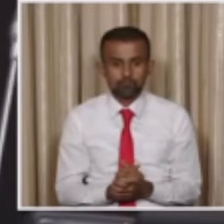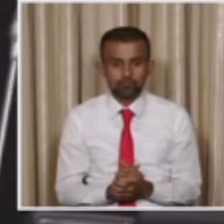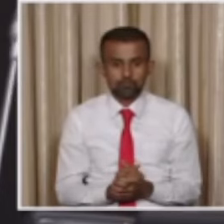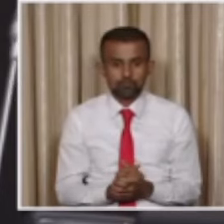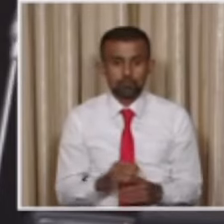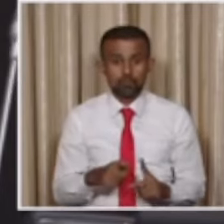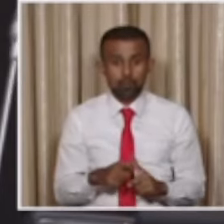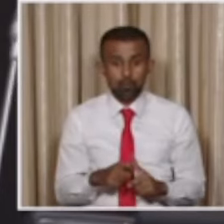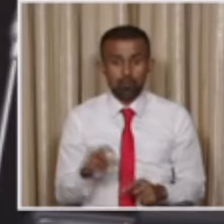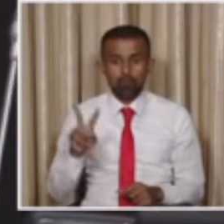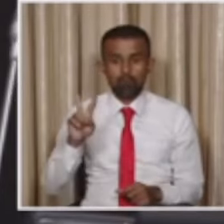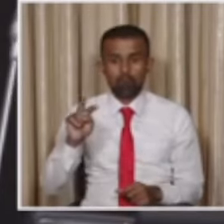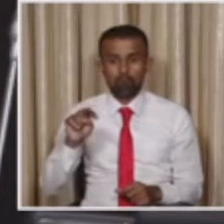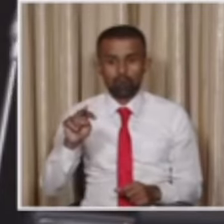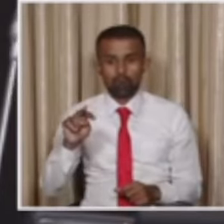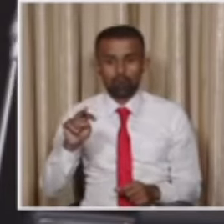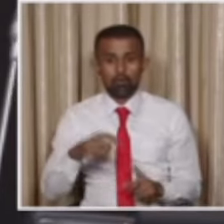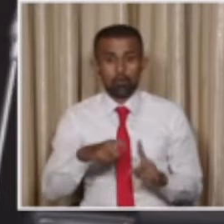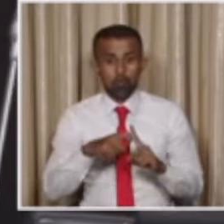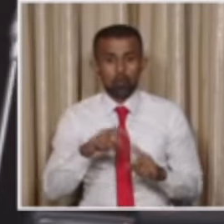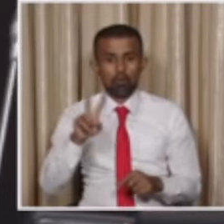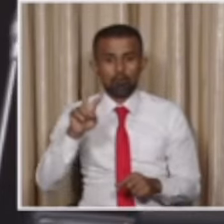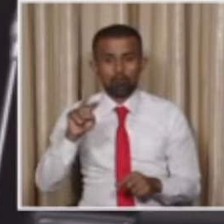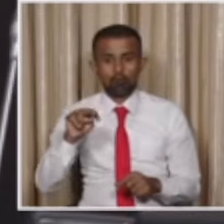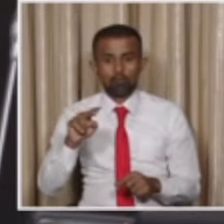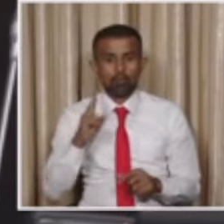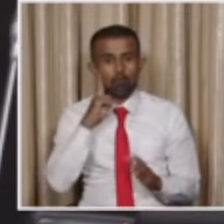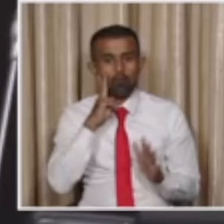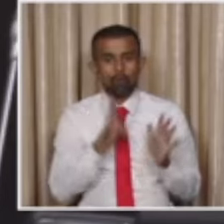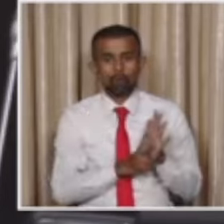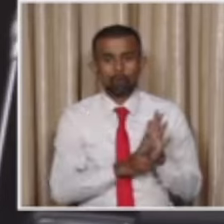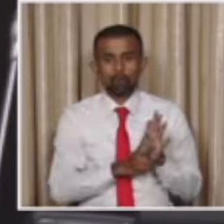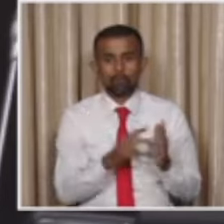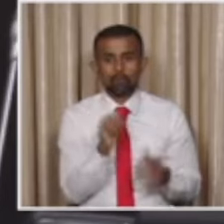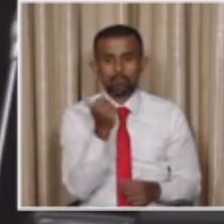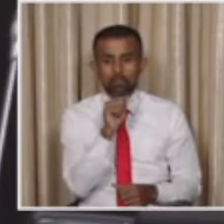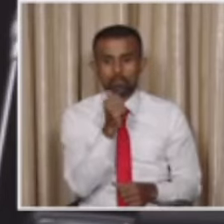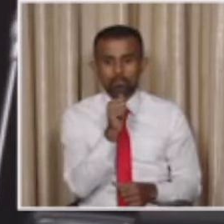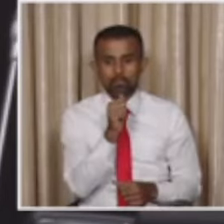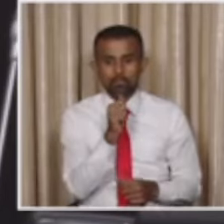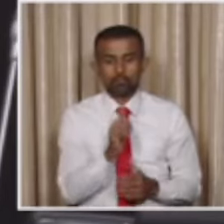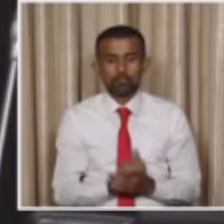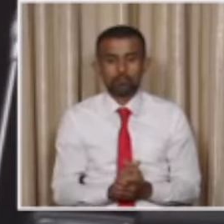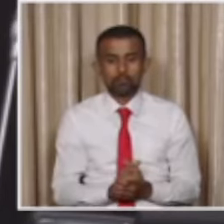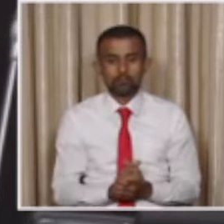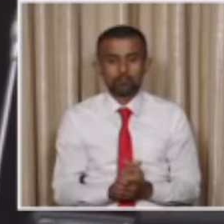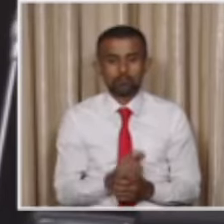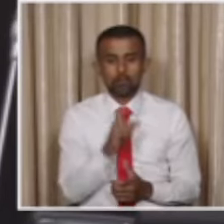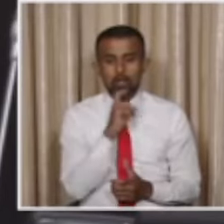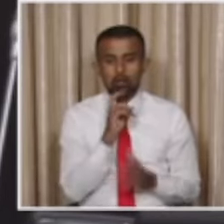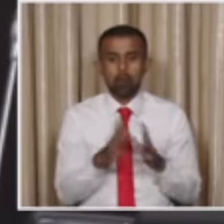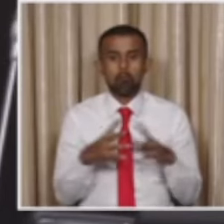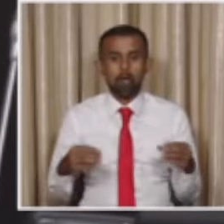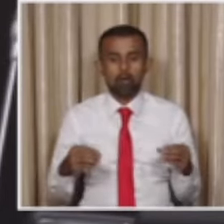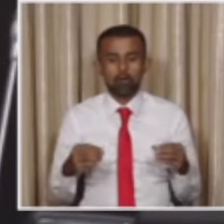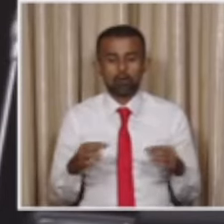කෝටි 20ක මේකේ තියෙන්නේ කෝටි 20ක් පමණ වටින විස්කි තොගයක්. ඔව්. නඩු වාණ්ඩ